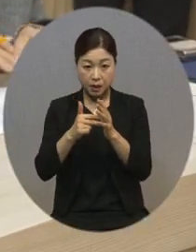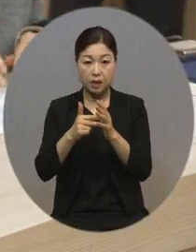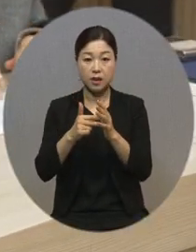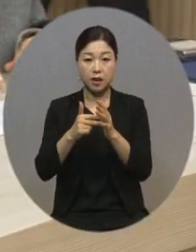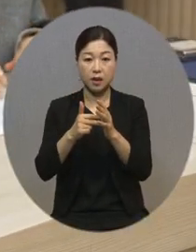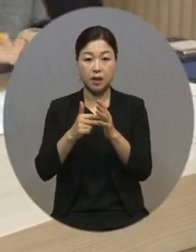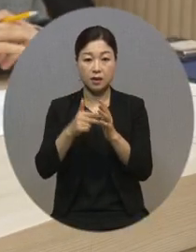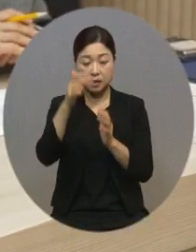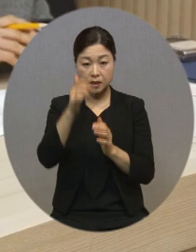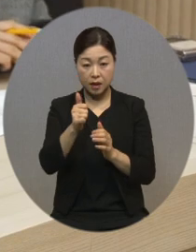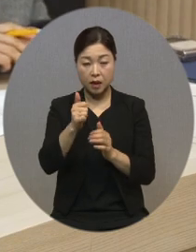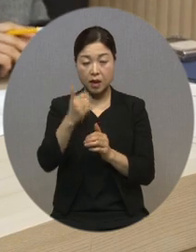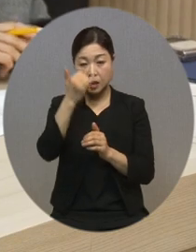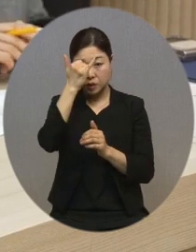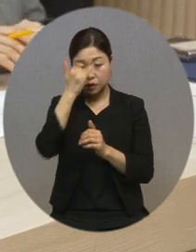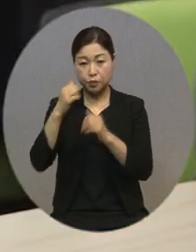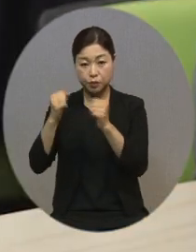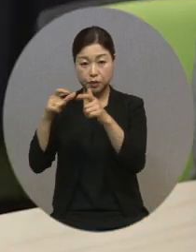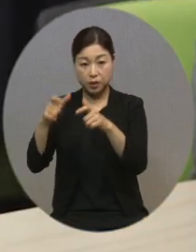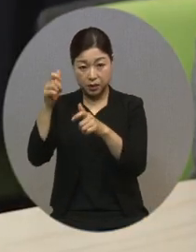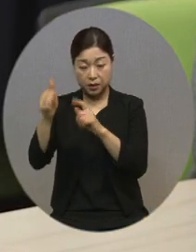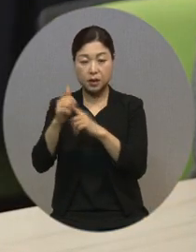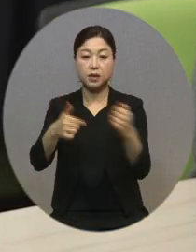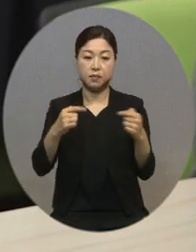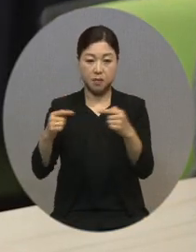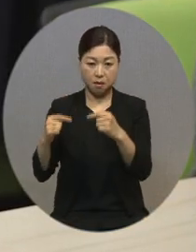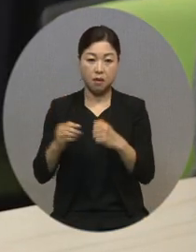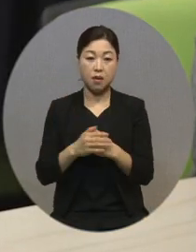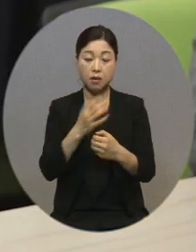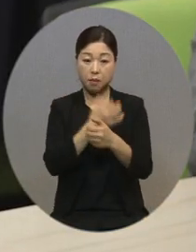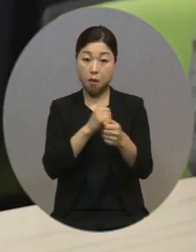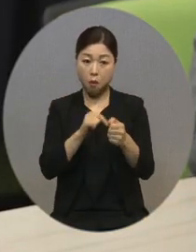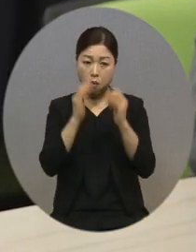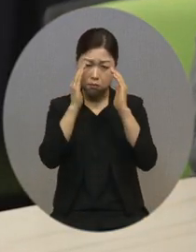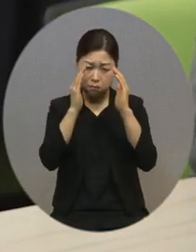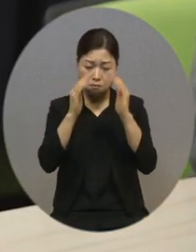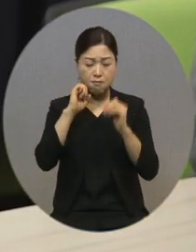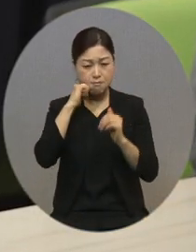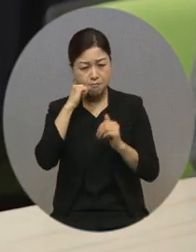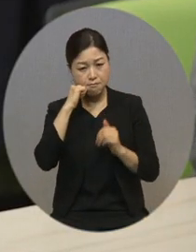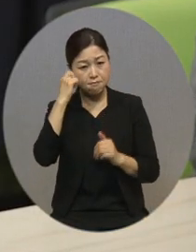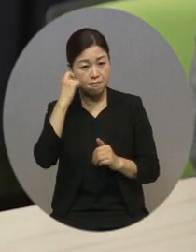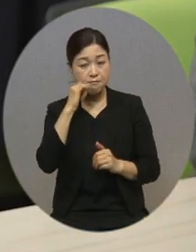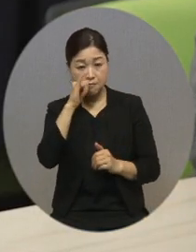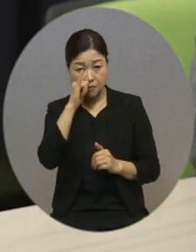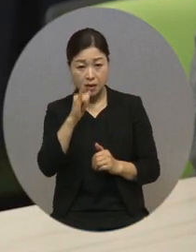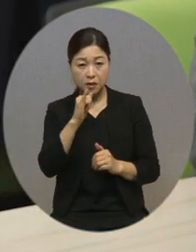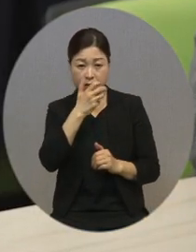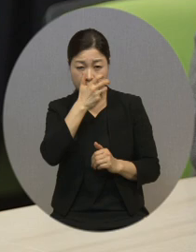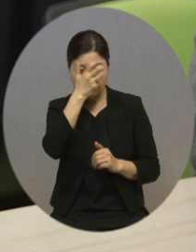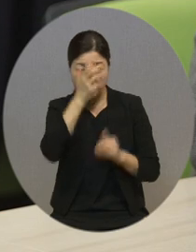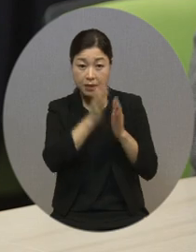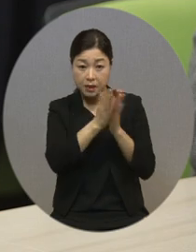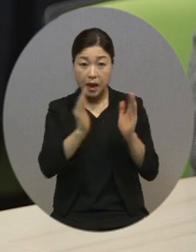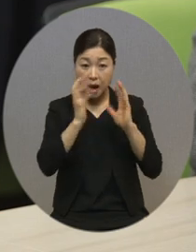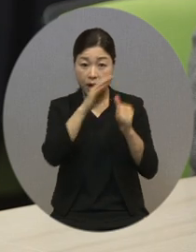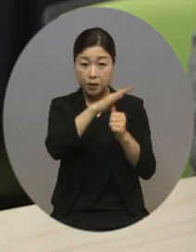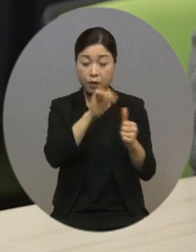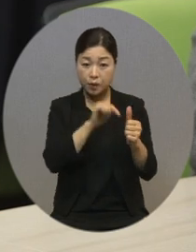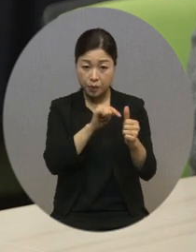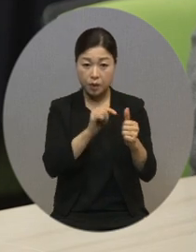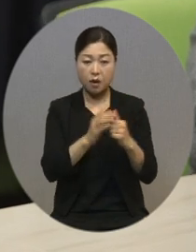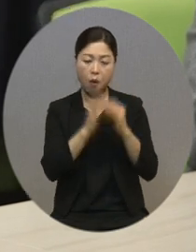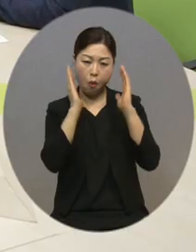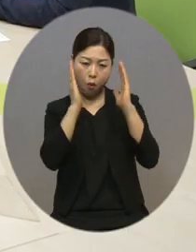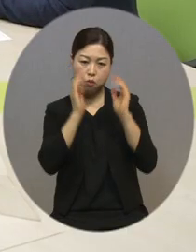충북지역본부장 등이 참석했습니다. 이번 협약은 학습에 어려움을 느끼는 드림스타트 아동에게 체계적인